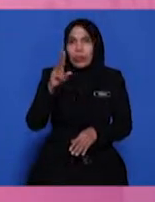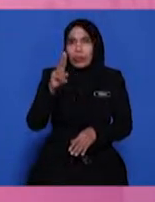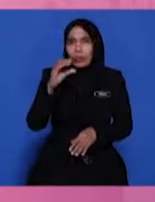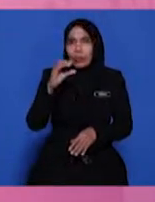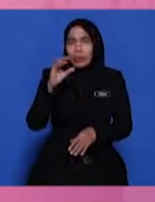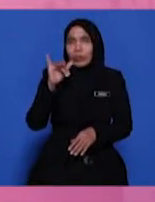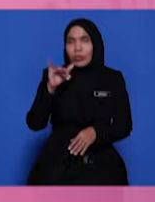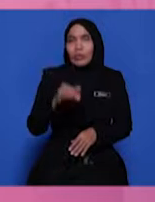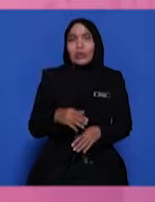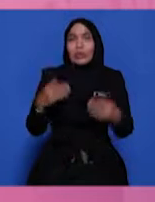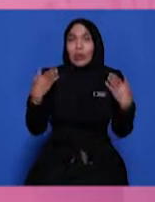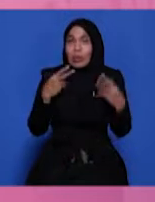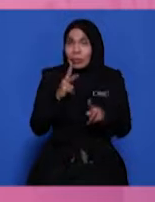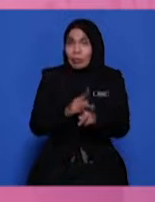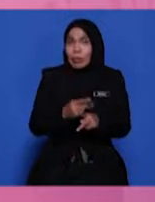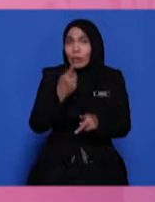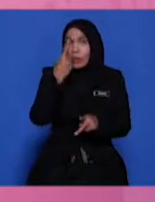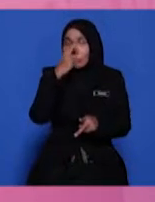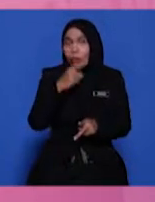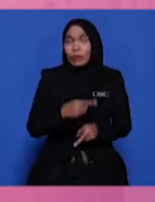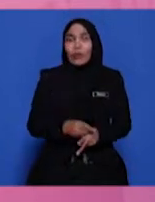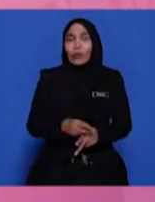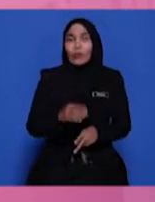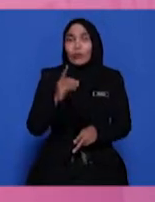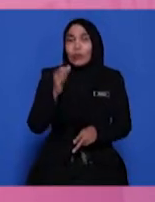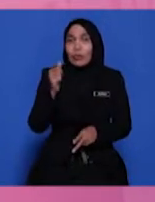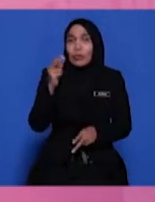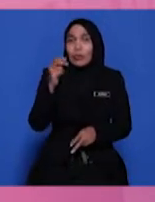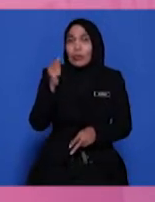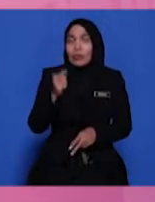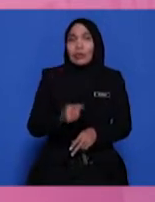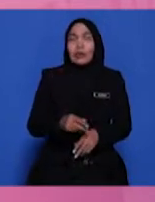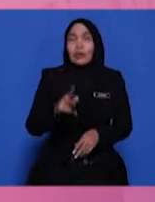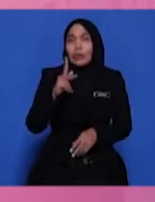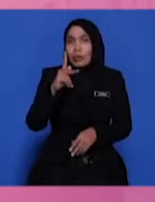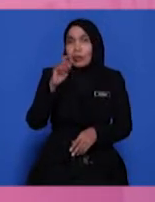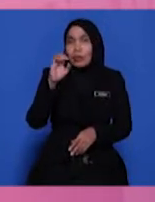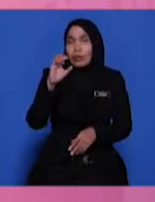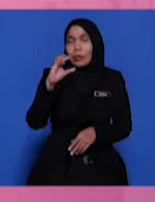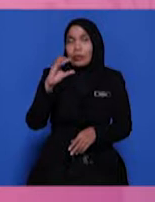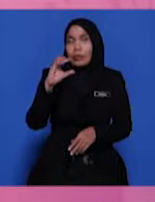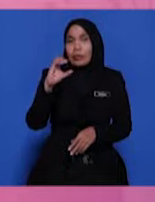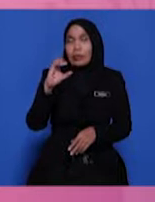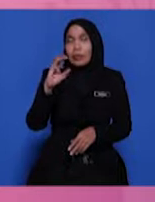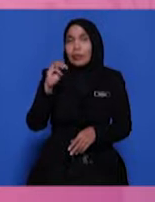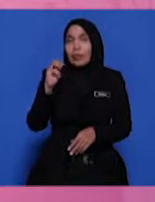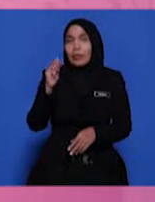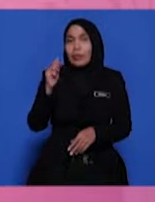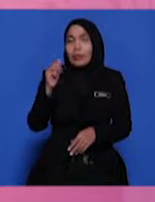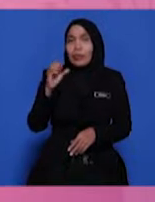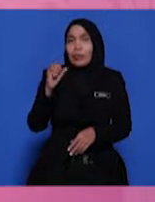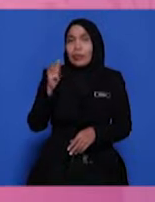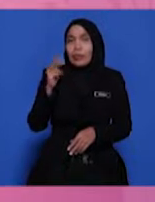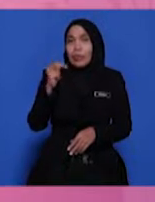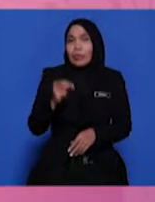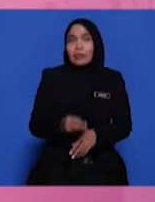kecemasan. Maka beliau mengutamakan keperluan daripada kehendak. Sekarang kita